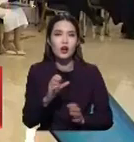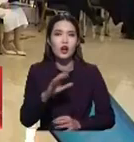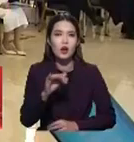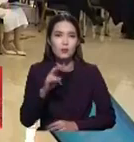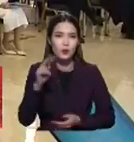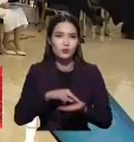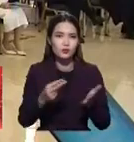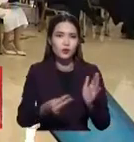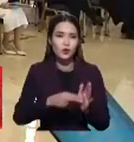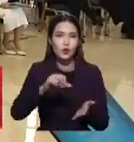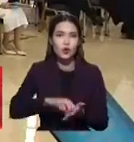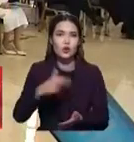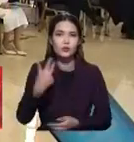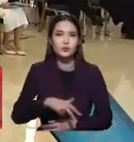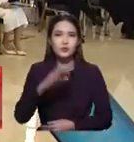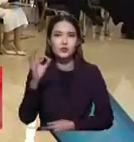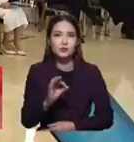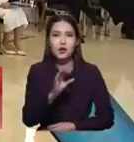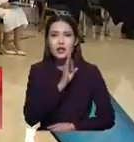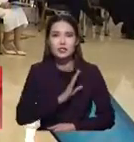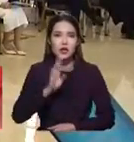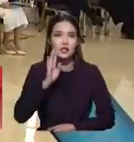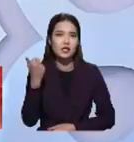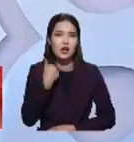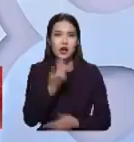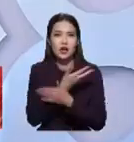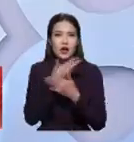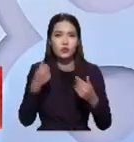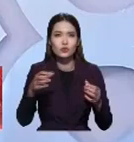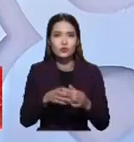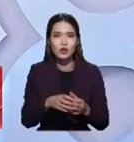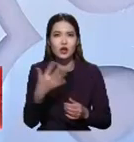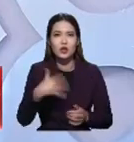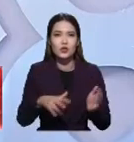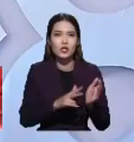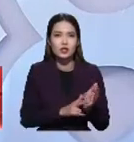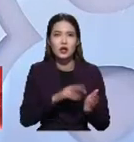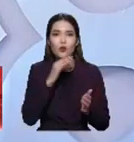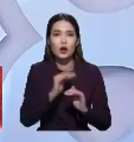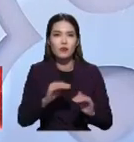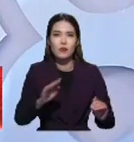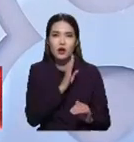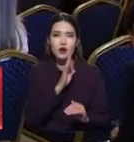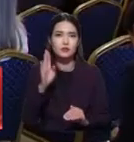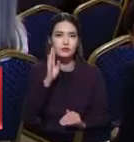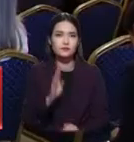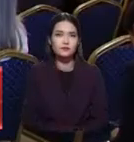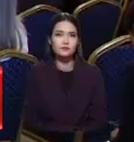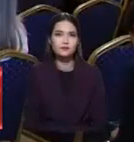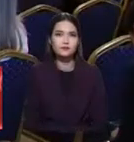жобасына қатысушылардың 30% әйел, ал қарызсыз қоғам түлектерінің 58% көп балалы ана.